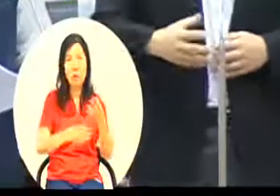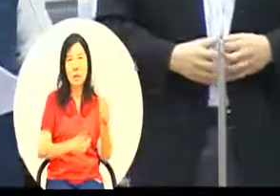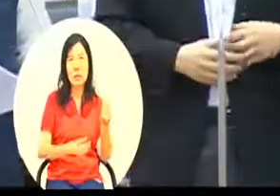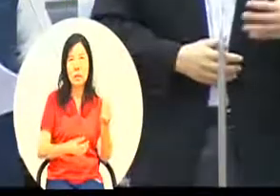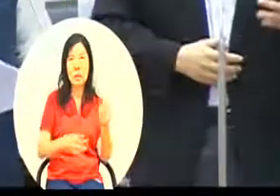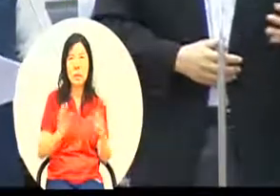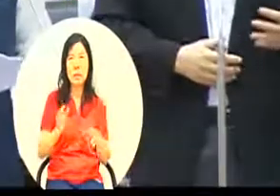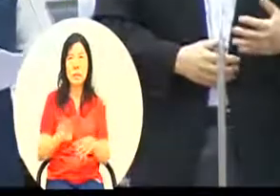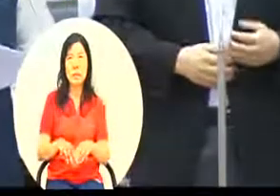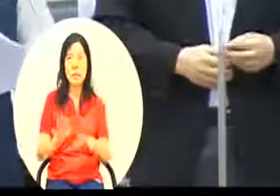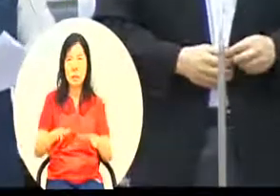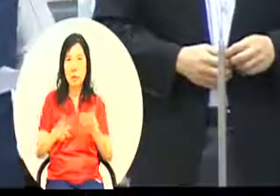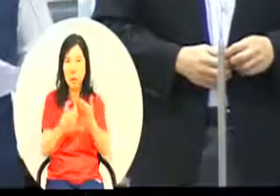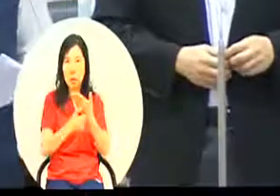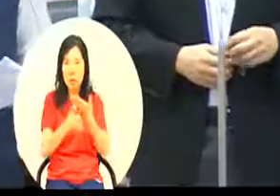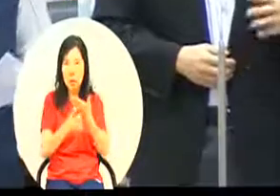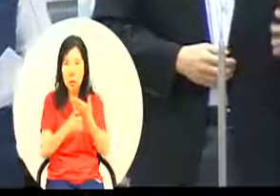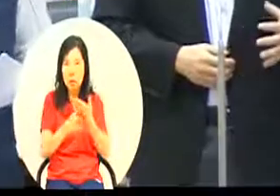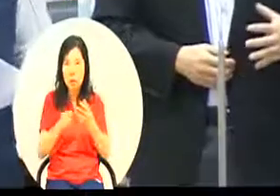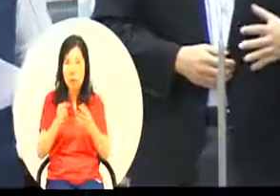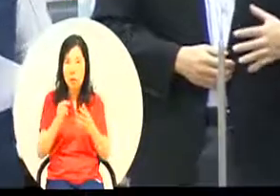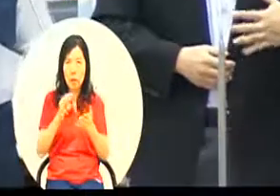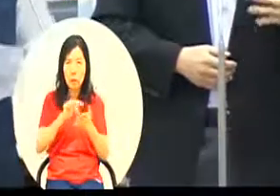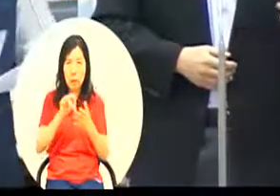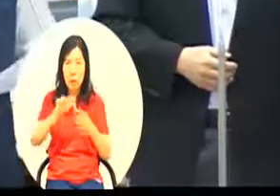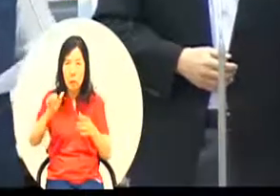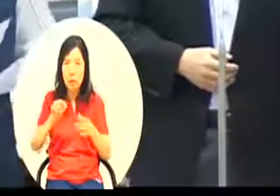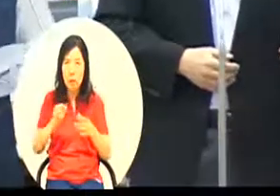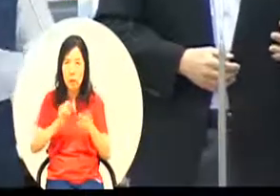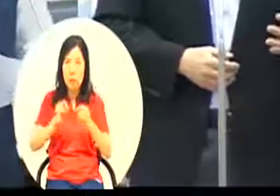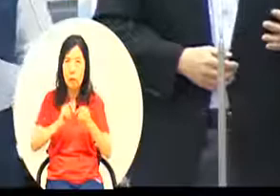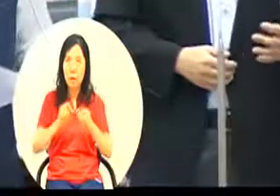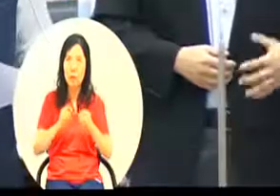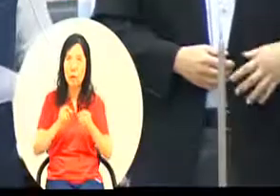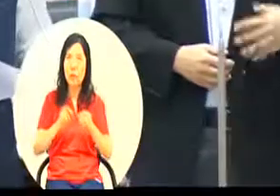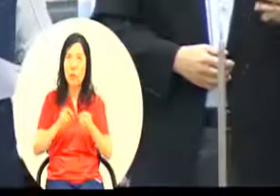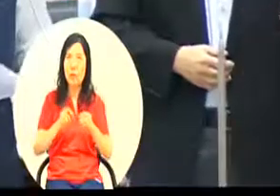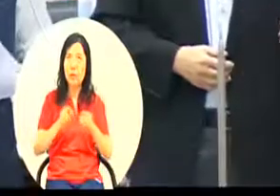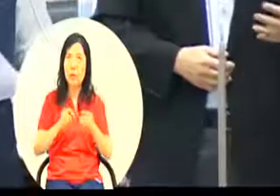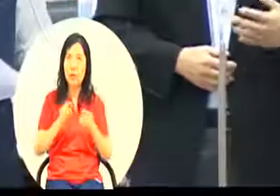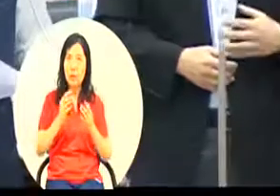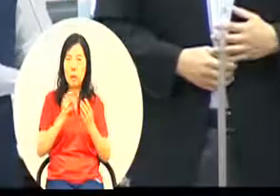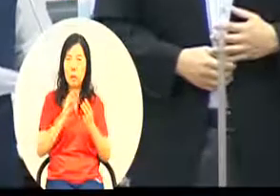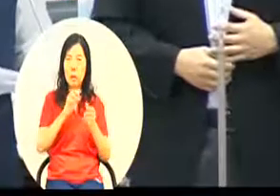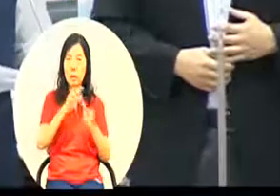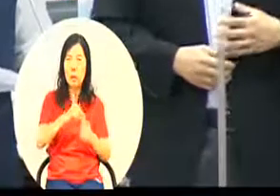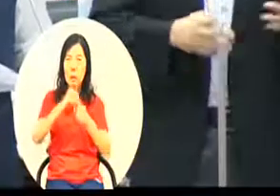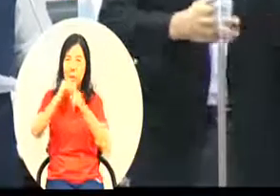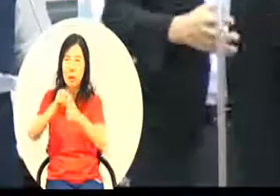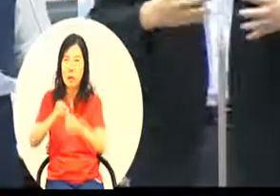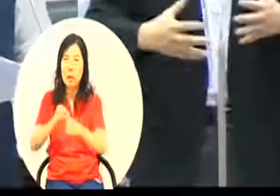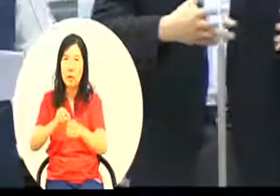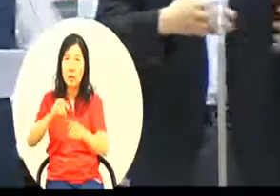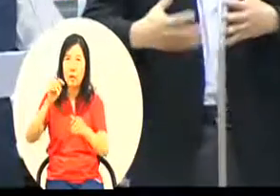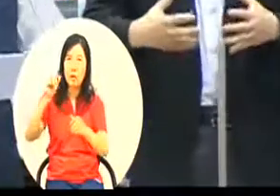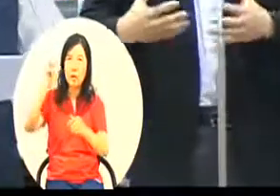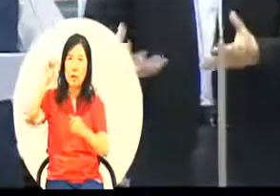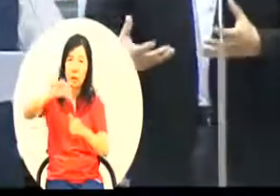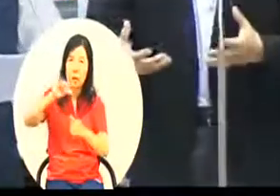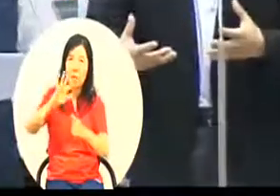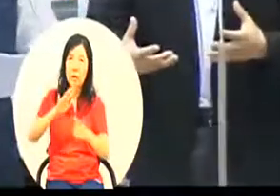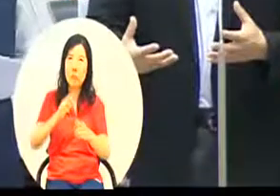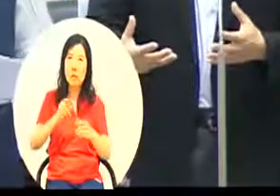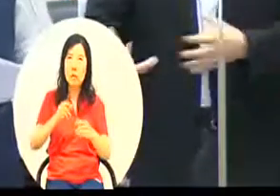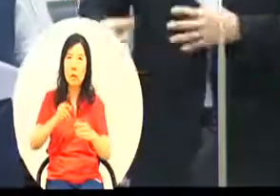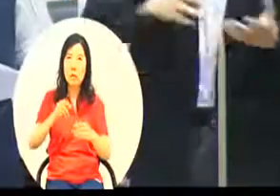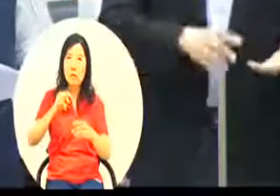毒，我们就是说现在的一个毒品政策，就是他把他送戒治，或是说判刑，那判刑戒治回